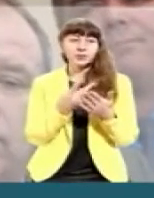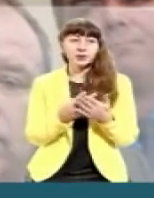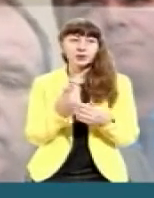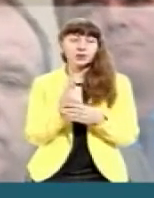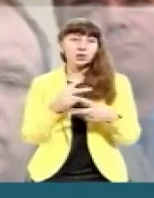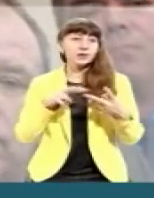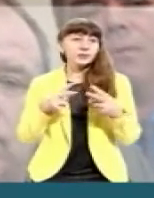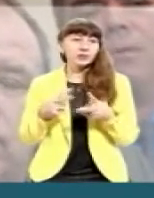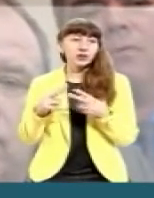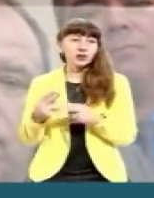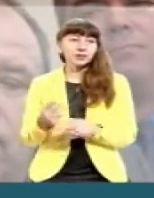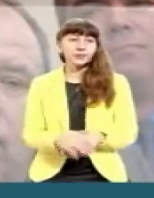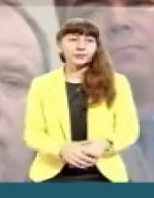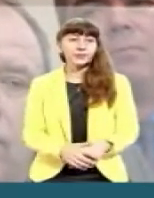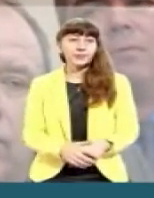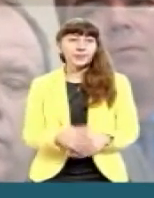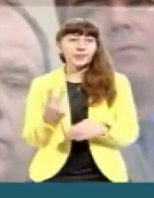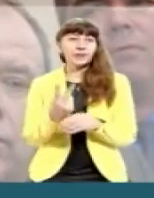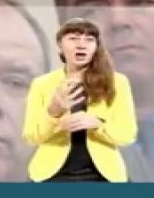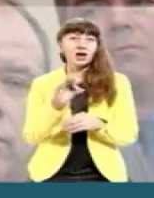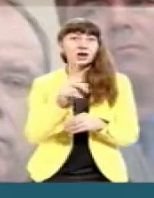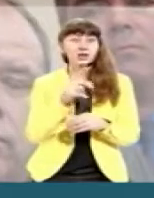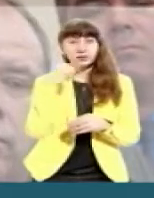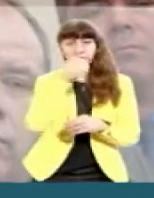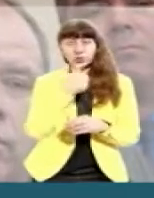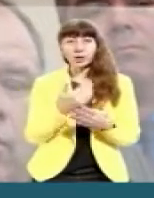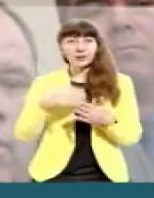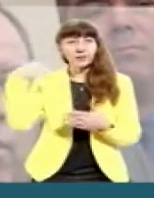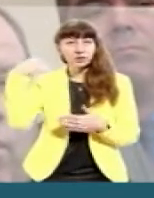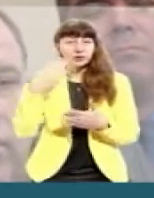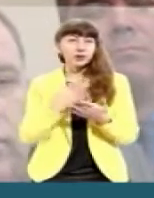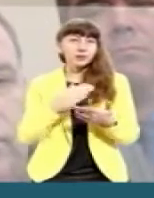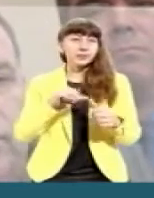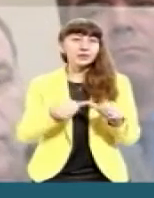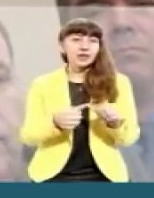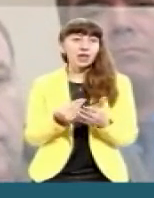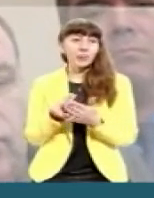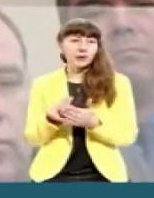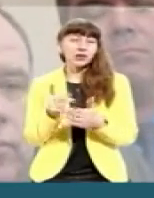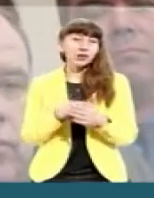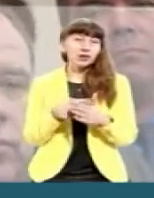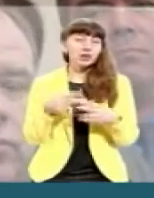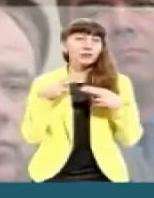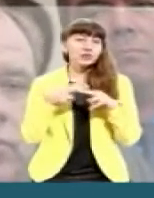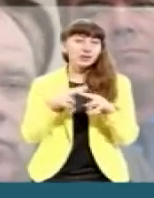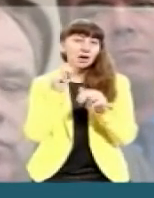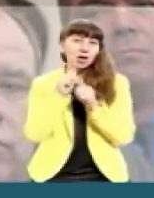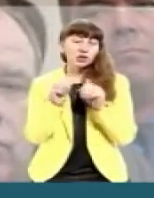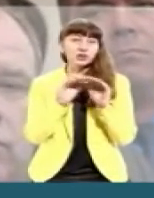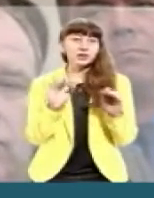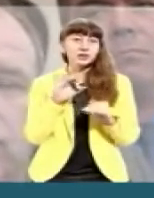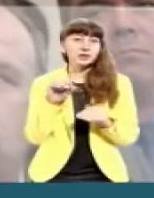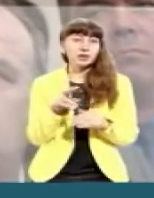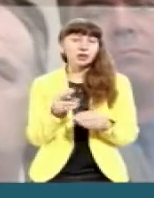рет қарастырсаңыздар дейміз. Мысалы, Ақтөбе облысында белгілі бір бекітілген төлем бар. Немесе Астанада әр балабақша ата-аналық төлемді